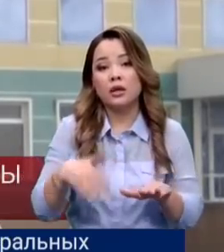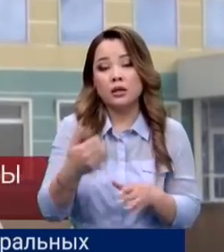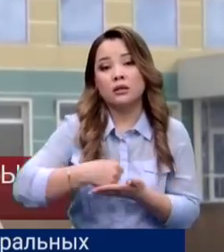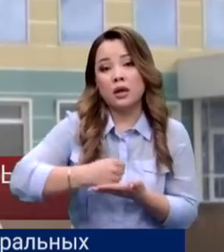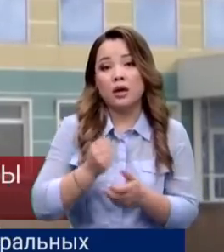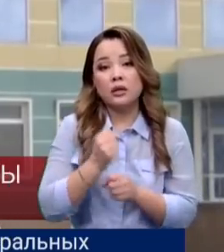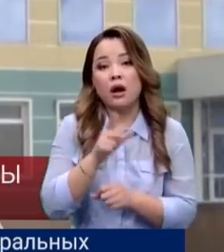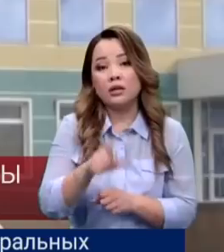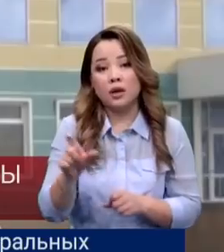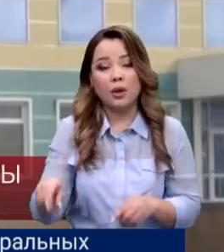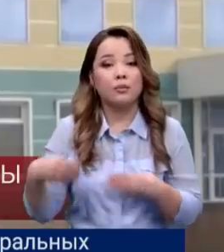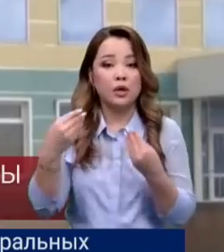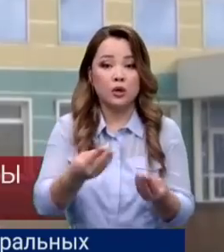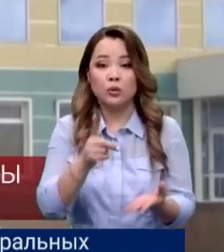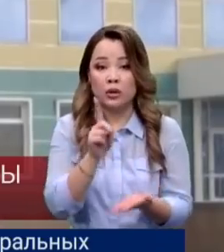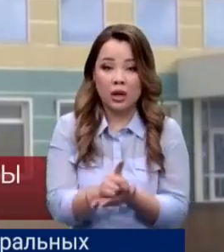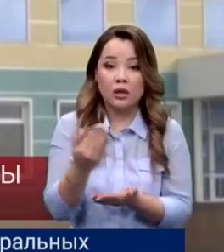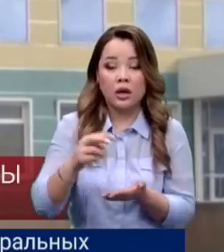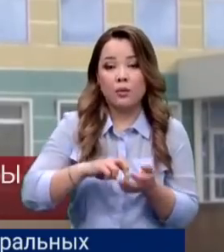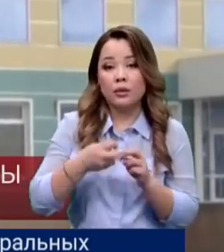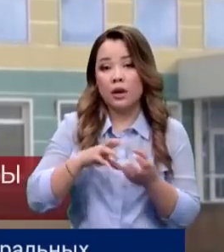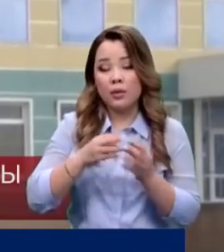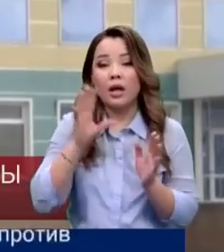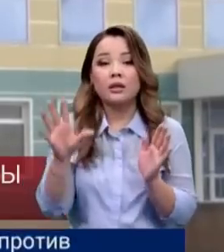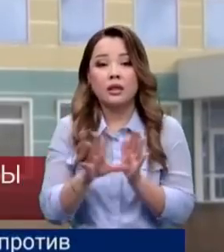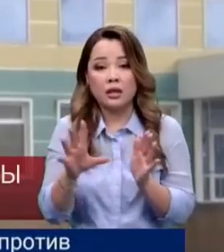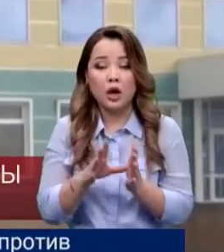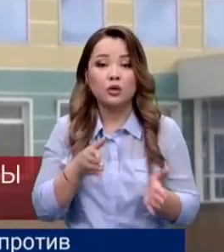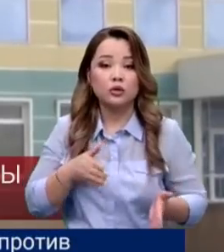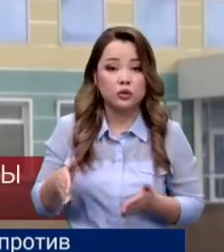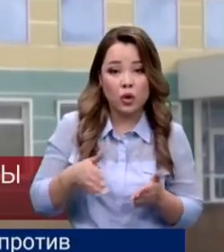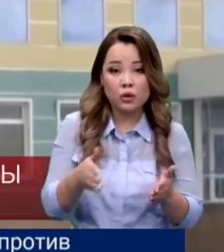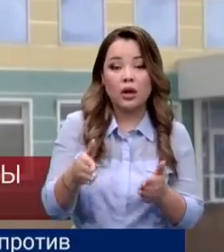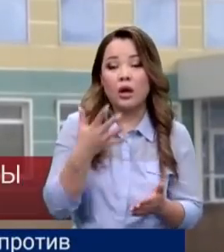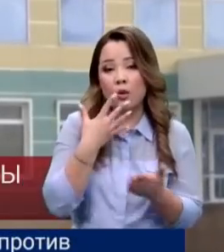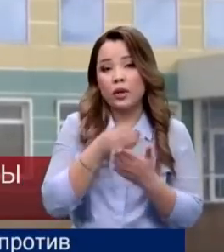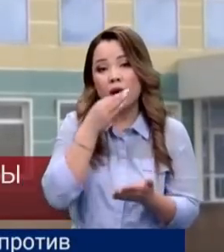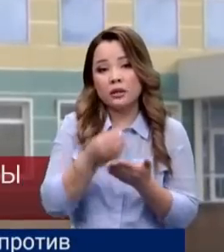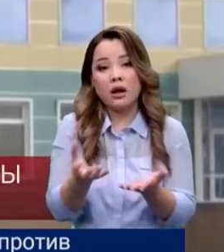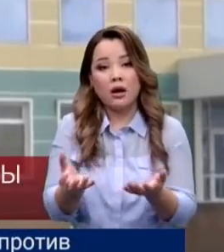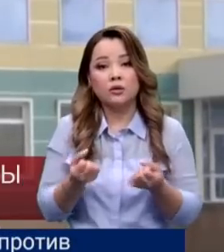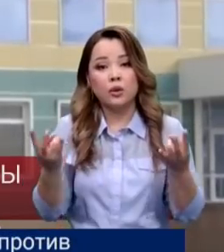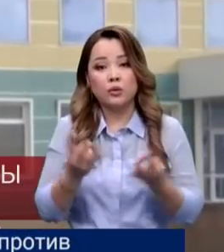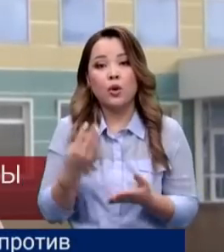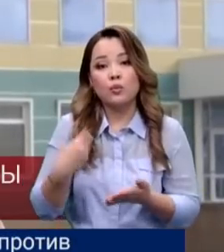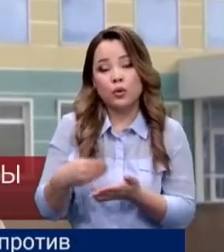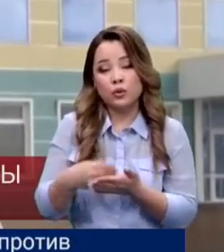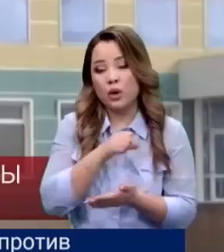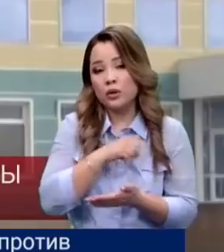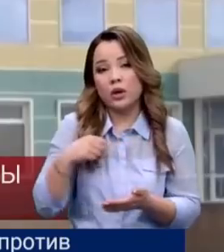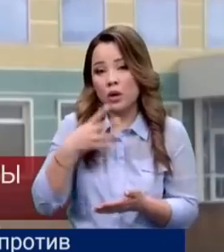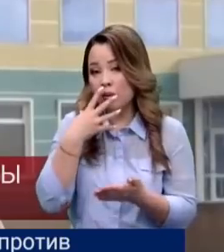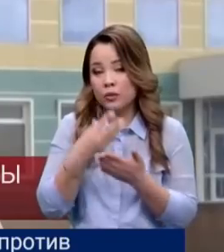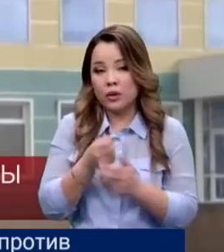ол адамдарға беру керек. Олар мәселен өздері жаңа электр энергиясын, жолын өздерінің мойнына алу керек. Ол бюджеттің қолынан келмейді.